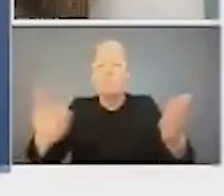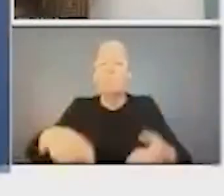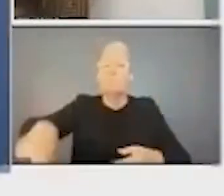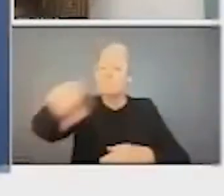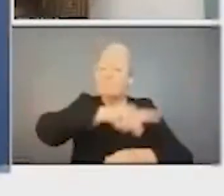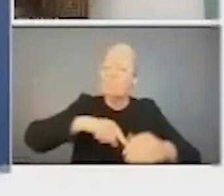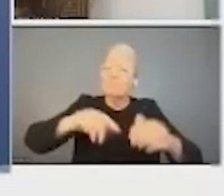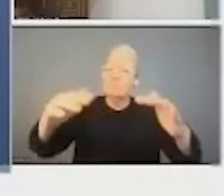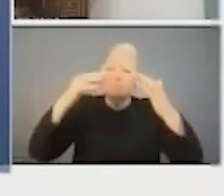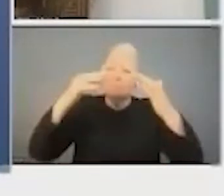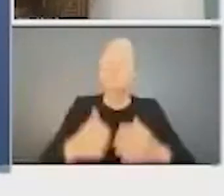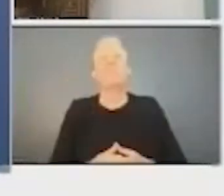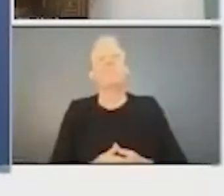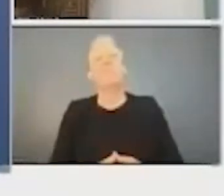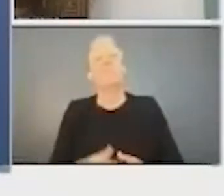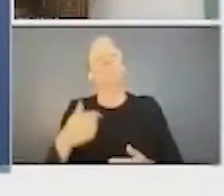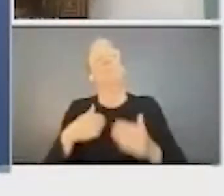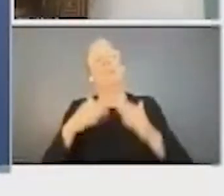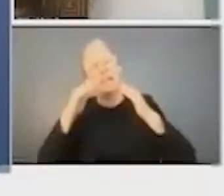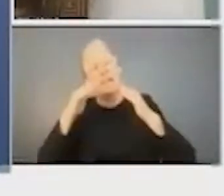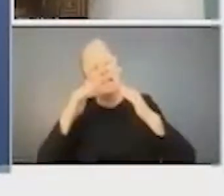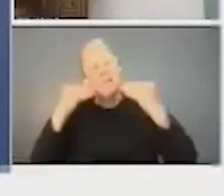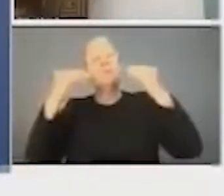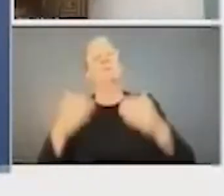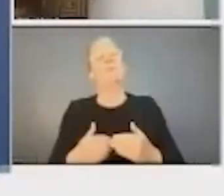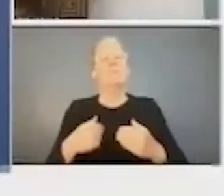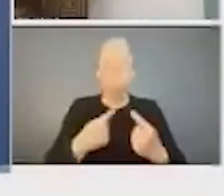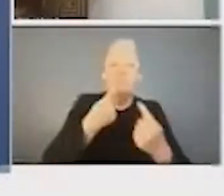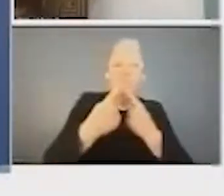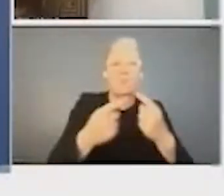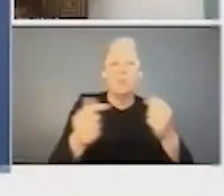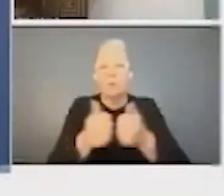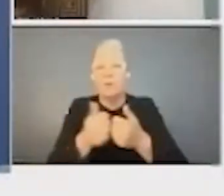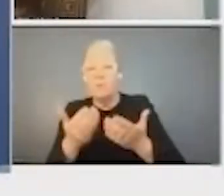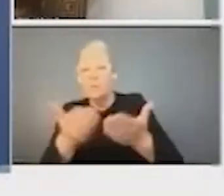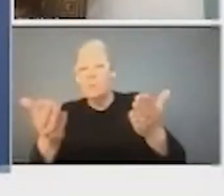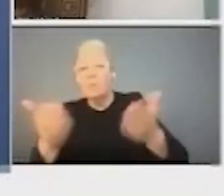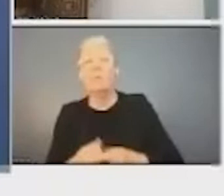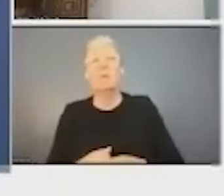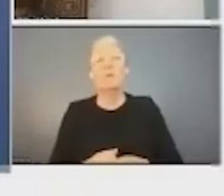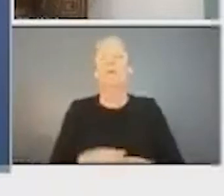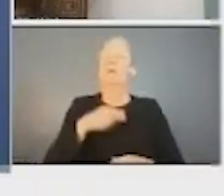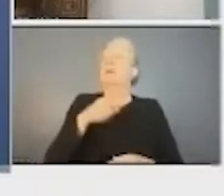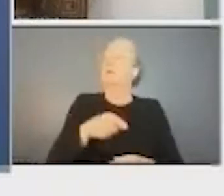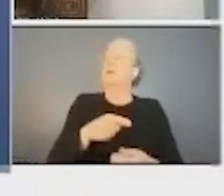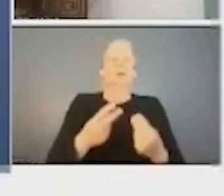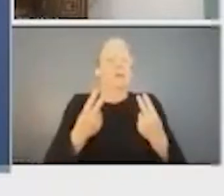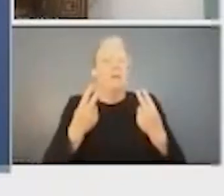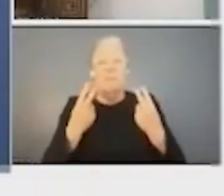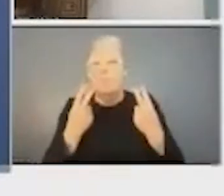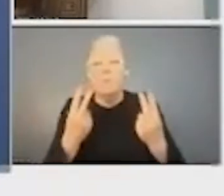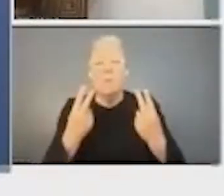أقدم لكم تحية. إنني من دواعي سروري أن أتحدث معكم اليوم في هذا